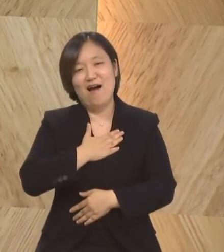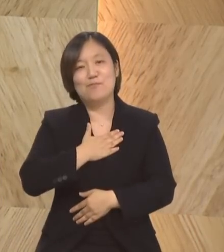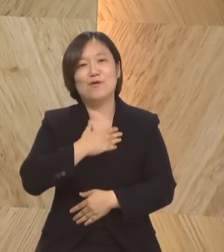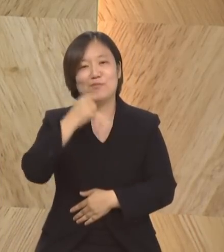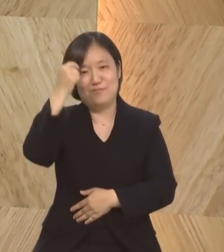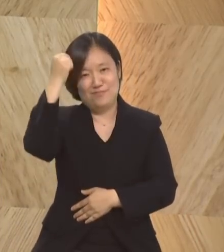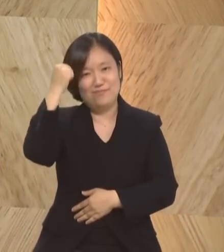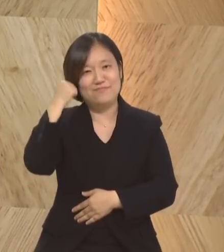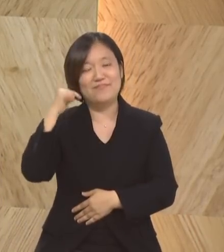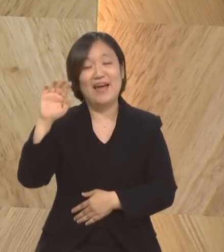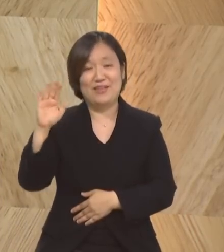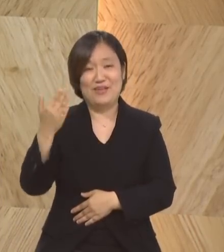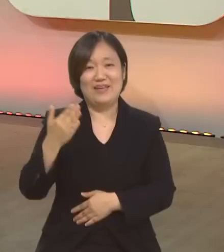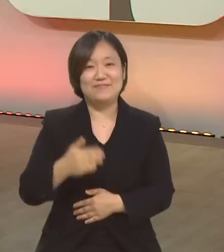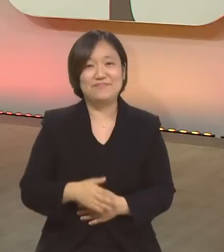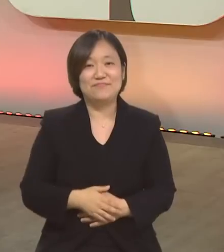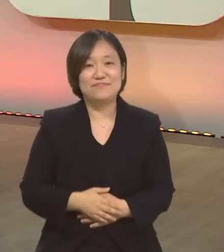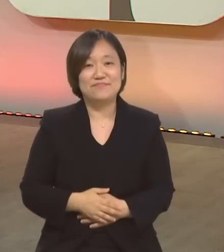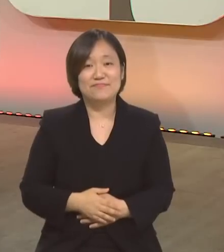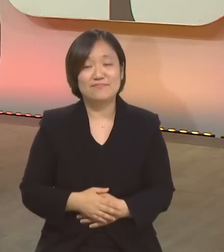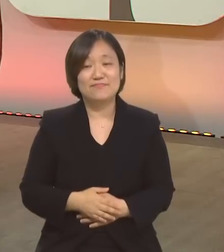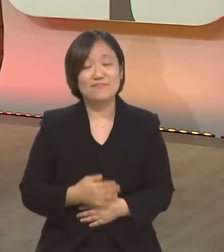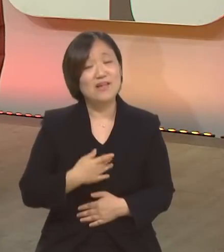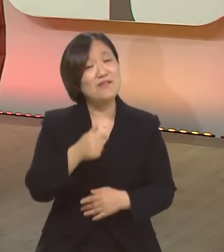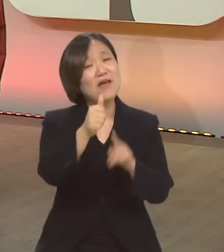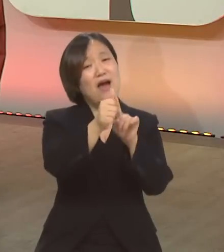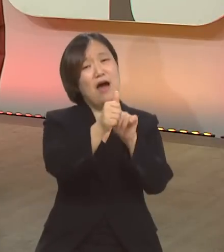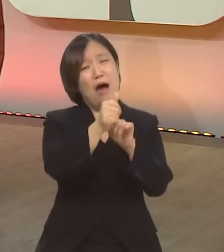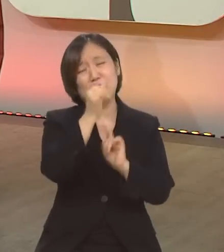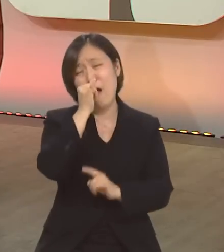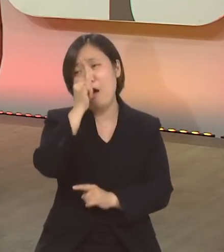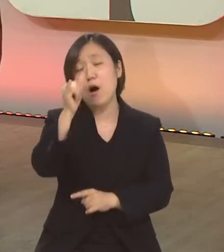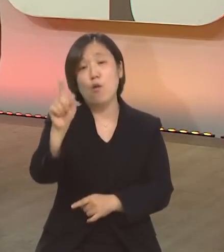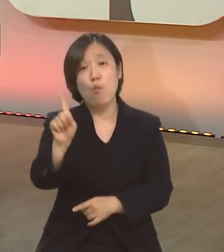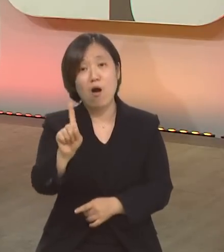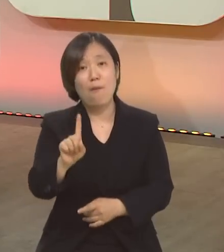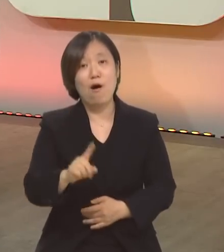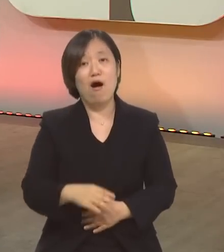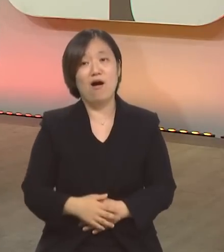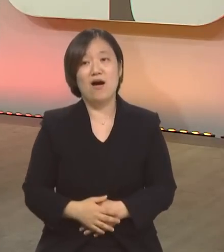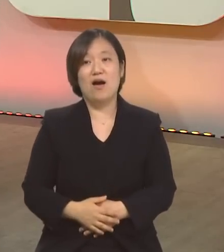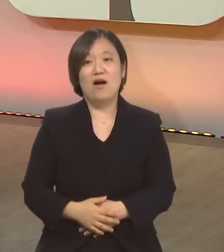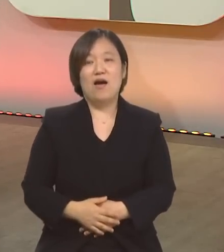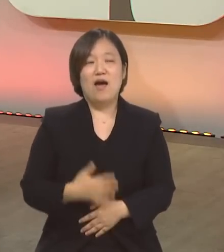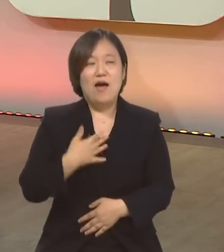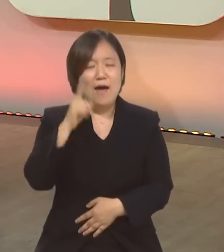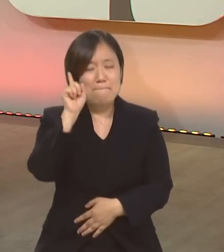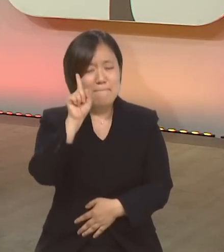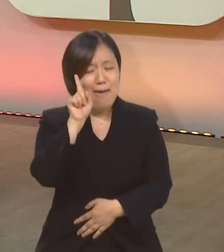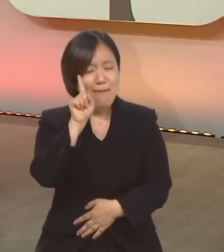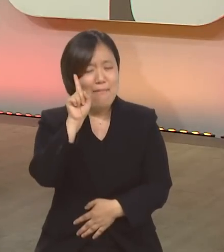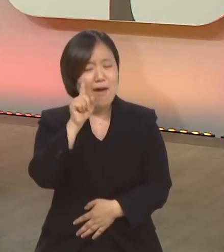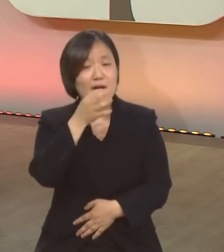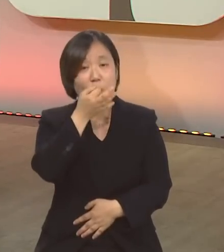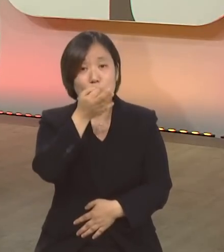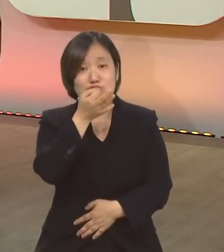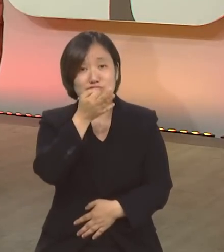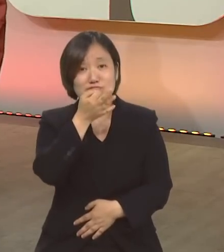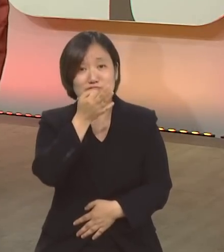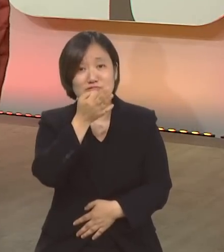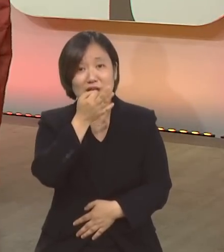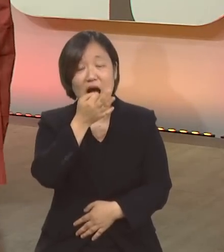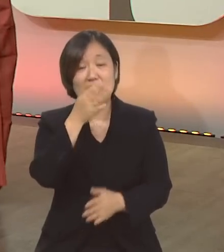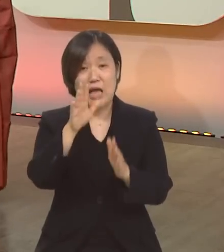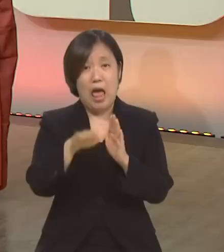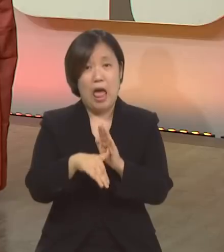든다고 합니다 거사님이 참 대단하신게 뭐냐면 매일매일 염불하고 또